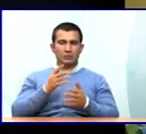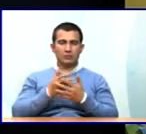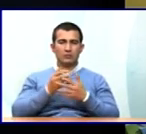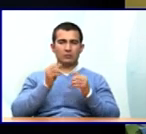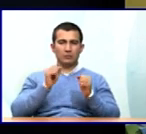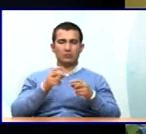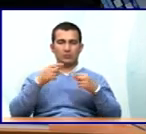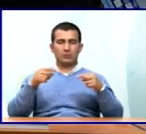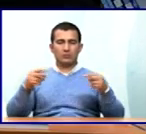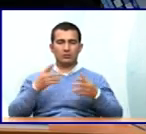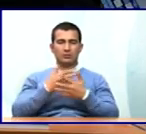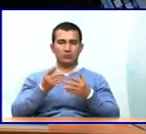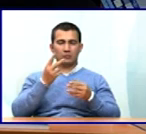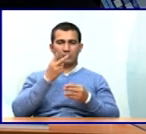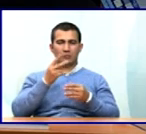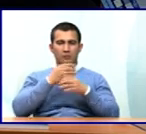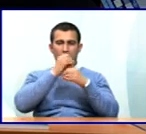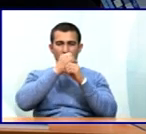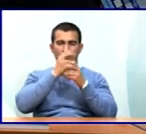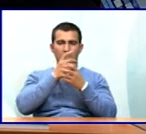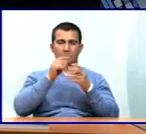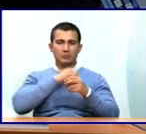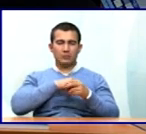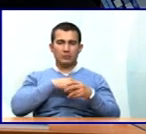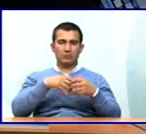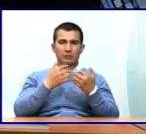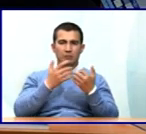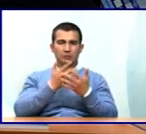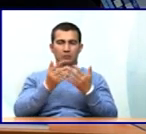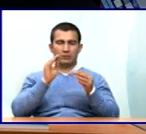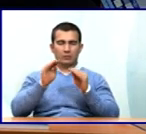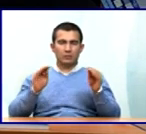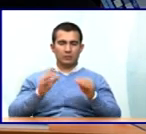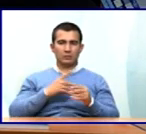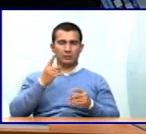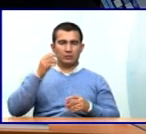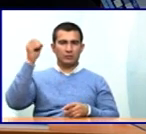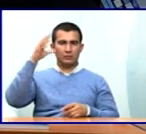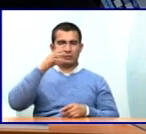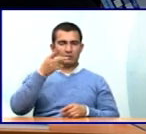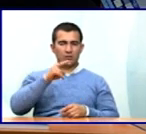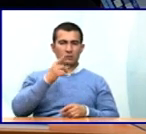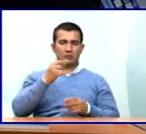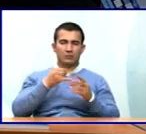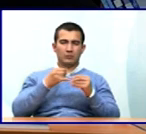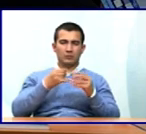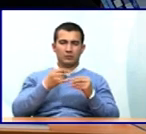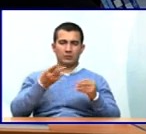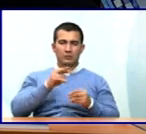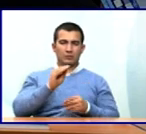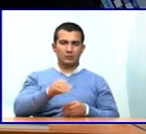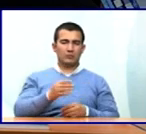ikkitadan joylashtirishdi? Demak, birinchi asbob datchiklar quyosh radiatsiyasi uchun, ikkinchisi tuproq namligini o'lchaydigan